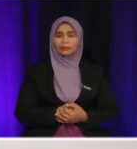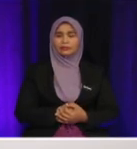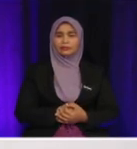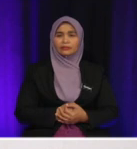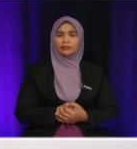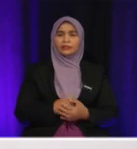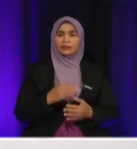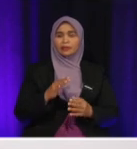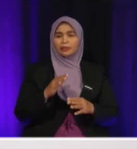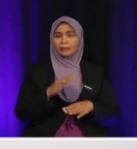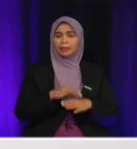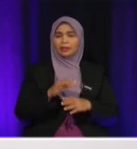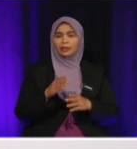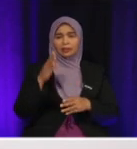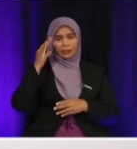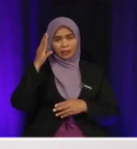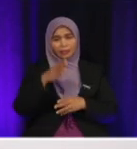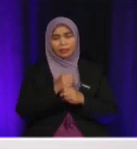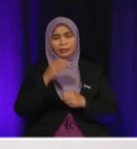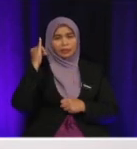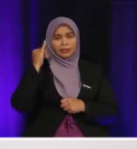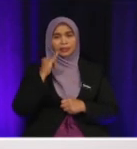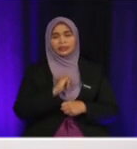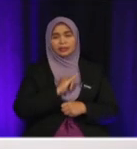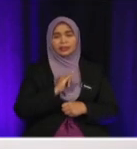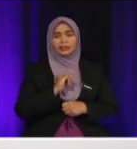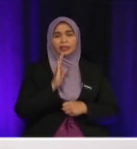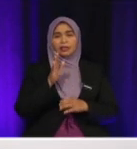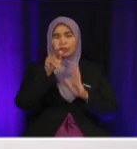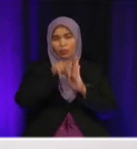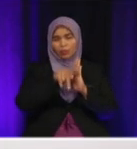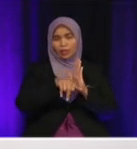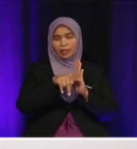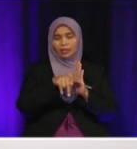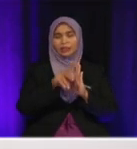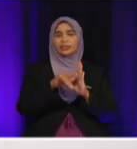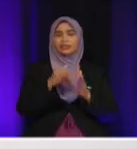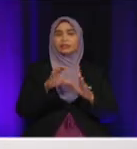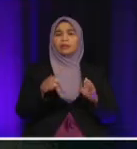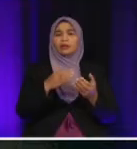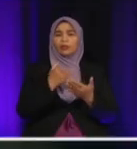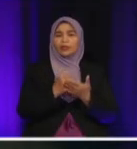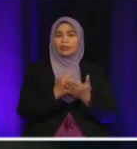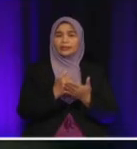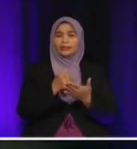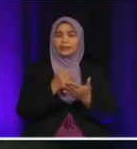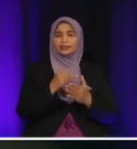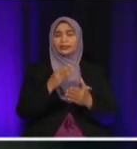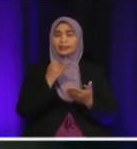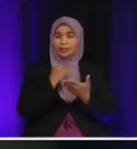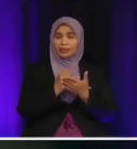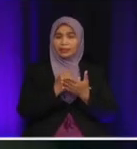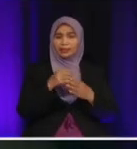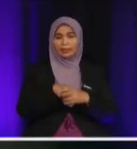Pada pandangan saya, hukuman jenayah dalam Islam dapat mengurangkan jenayah dalam negara kita. Ya, sudah pastilah. Ramailah yang